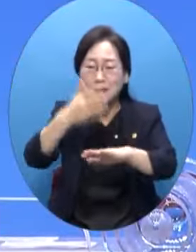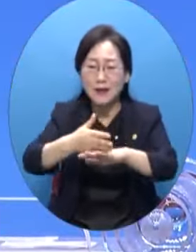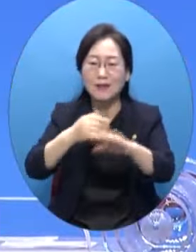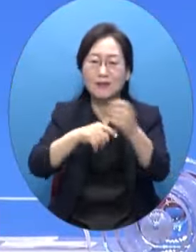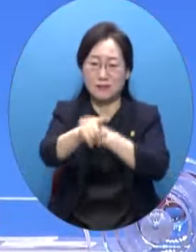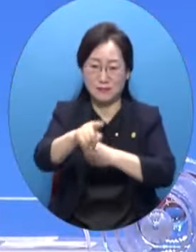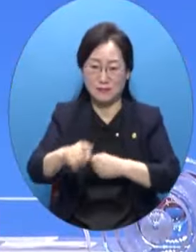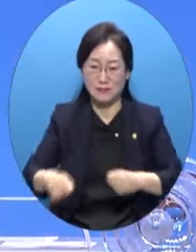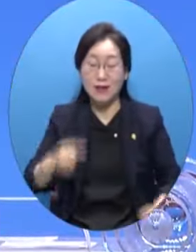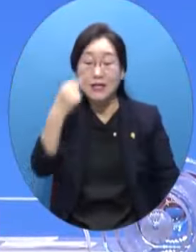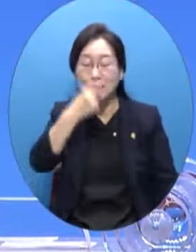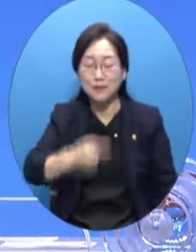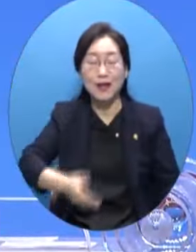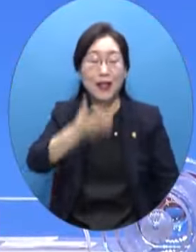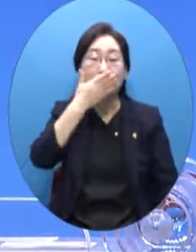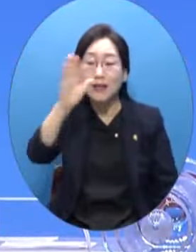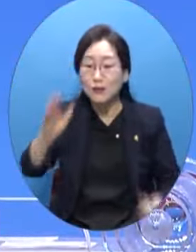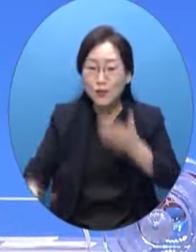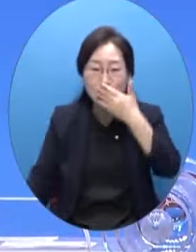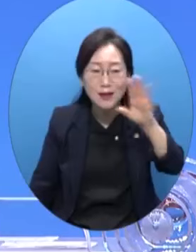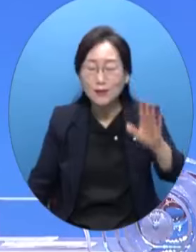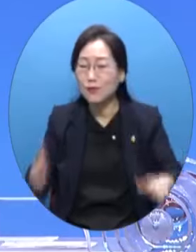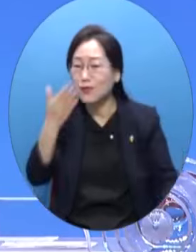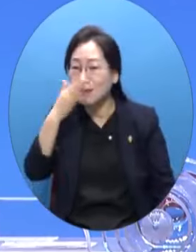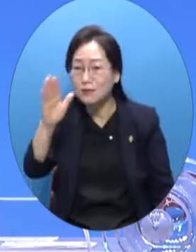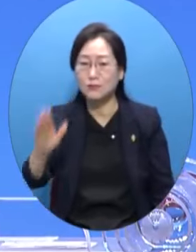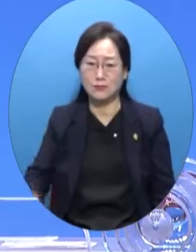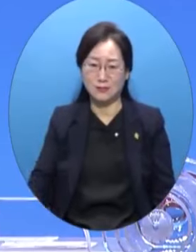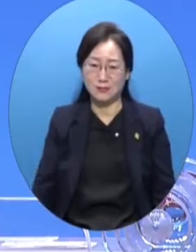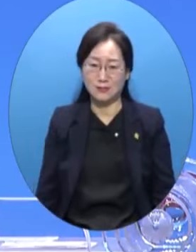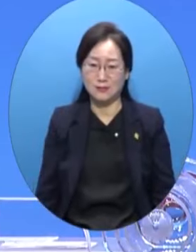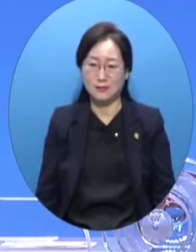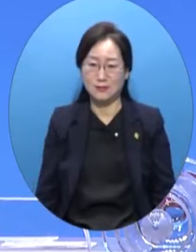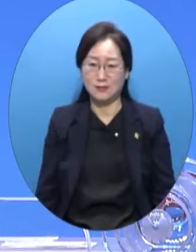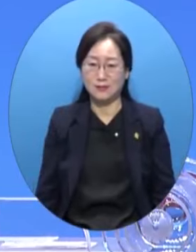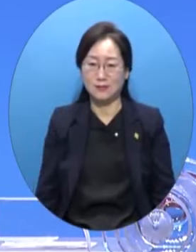말입니다. 일만 열면 thank you, thank you, thank you, thank you.